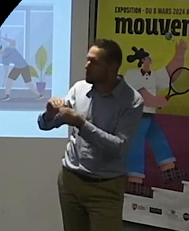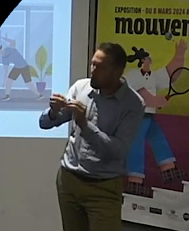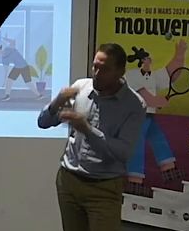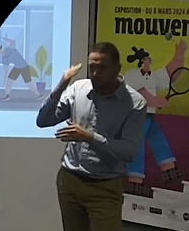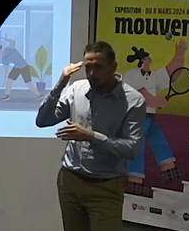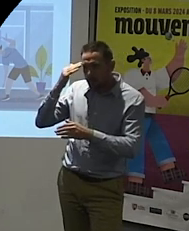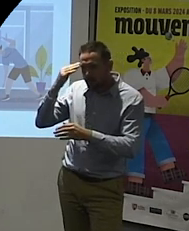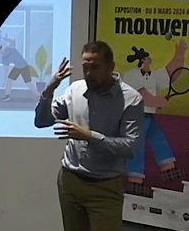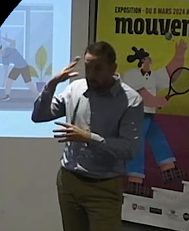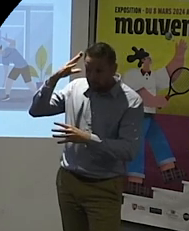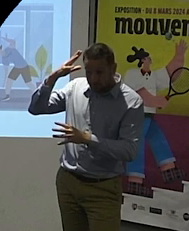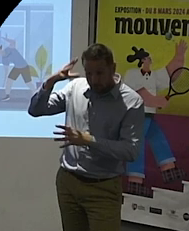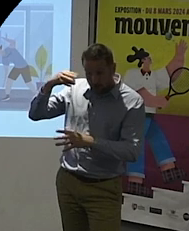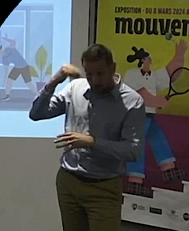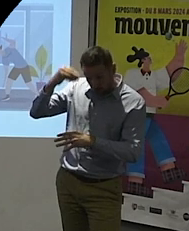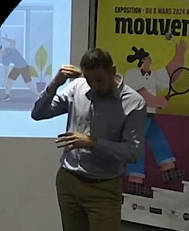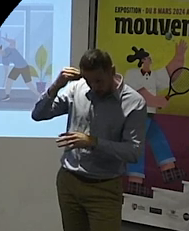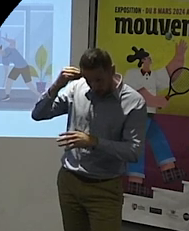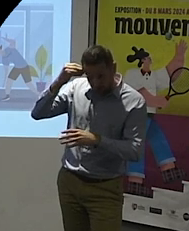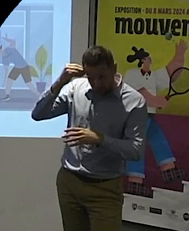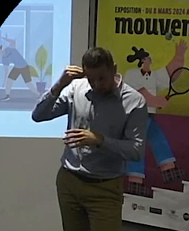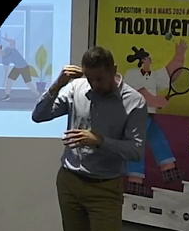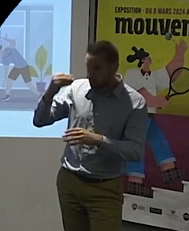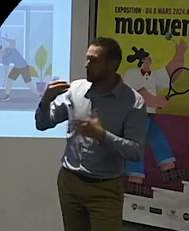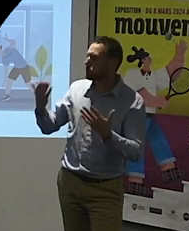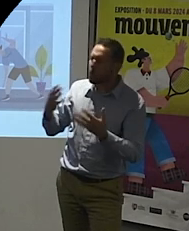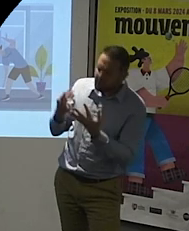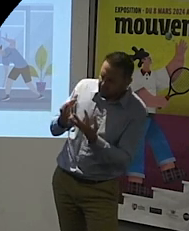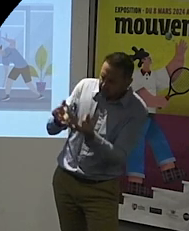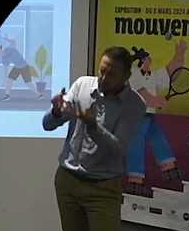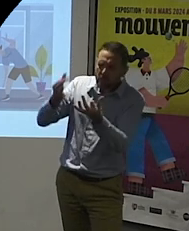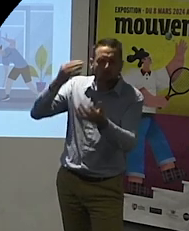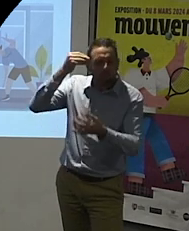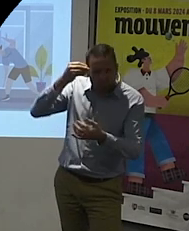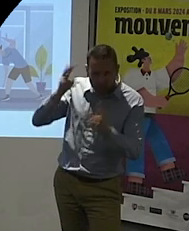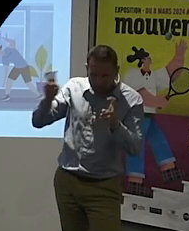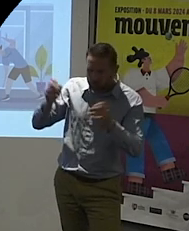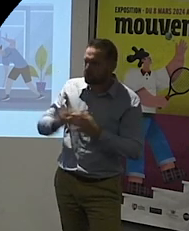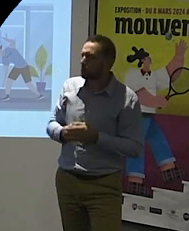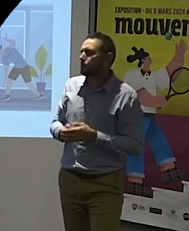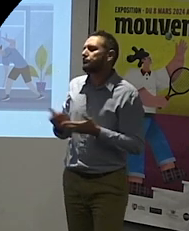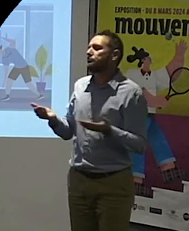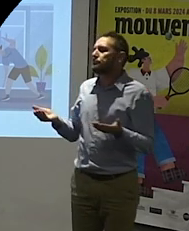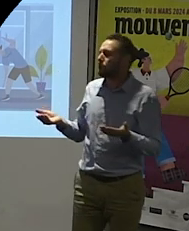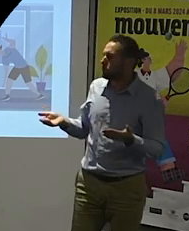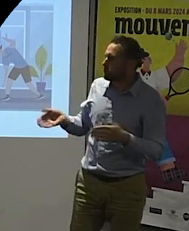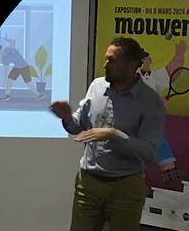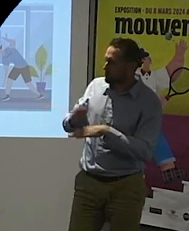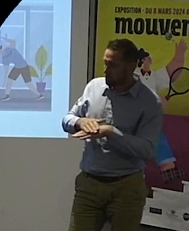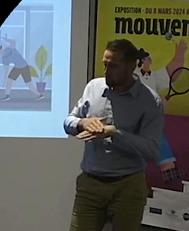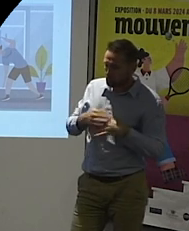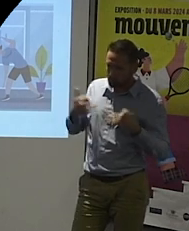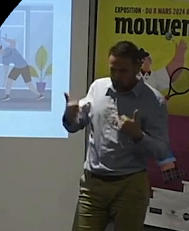d'une en fragilité psychique, pardon. Et donc, nous sommes très rue de Salvaire à